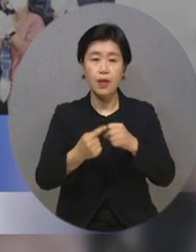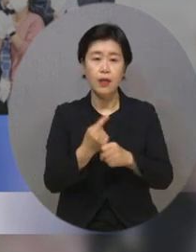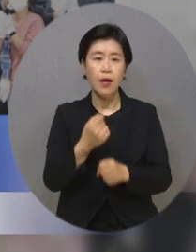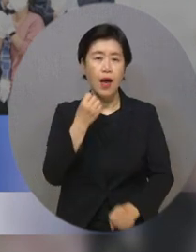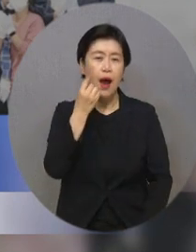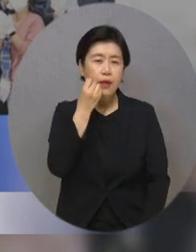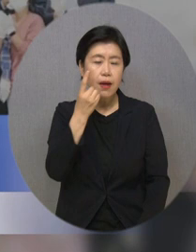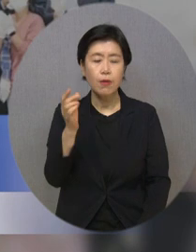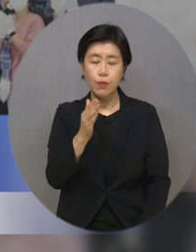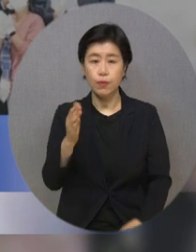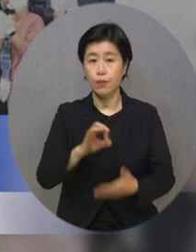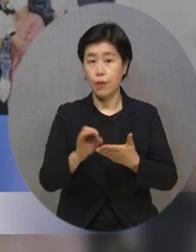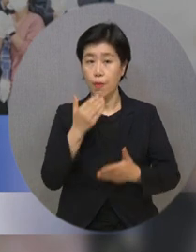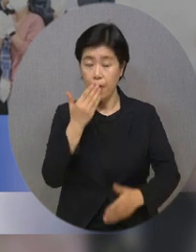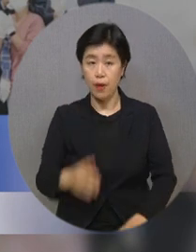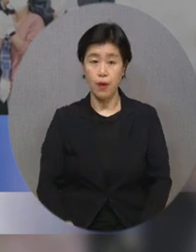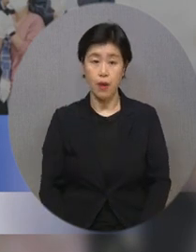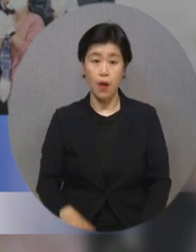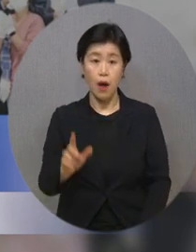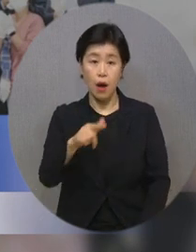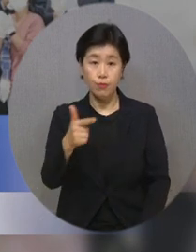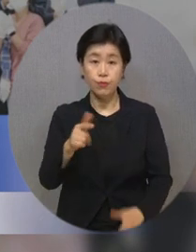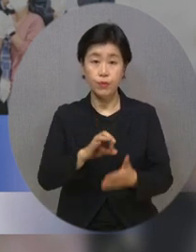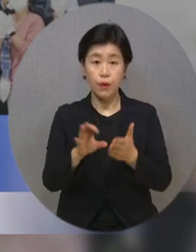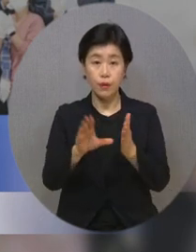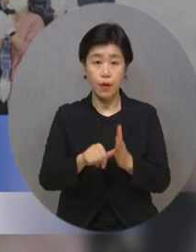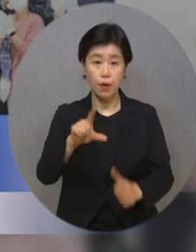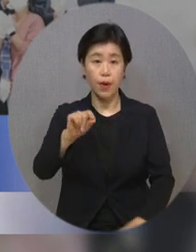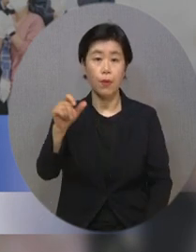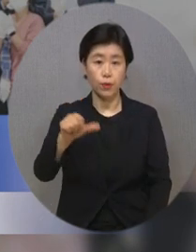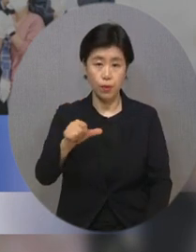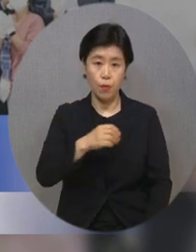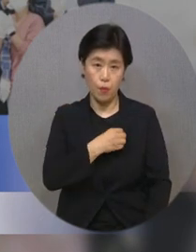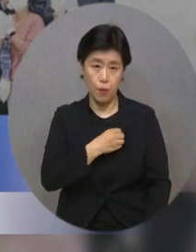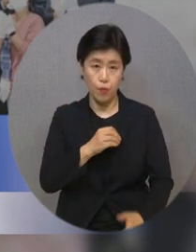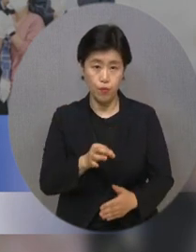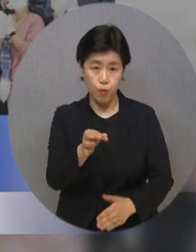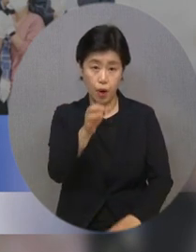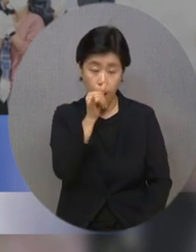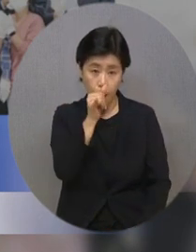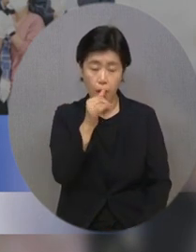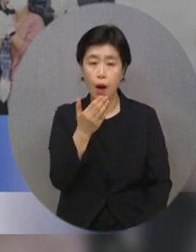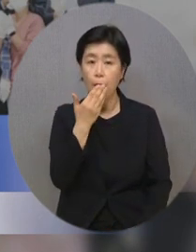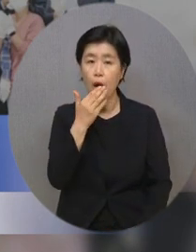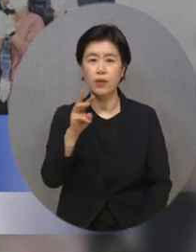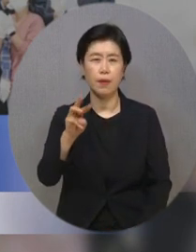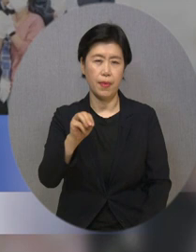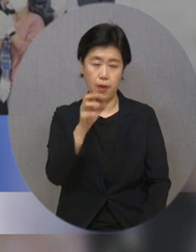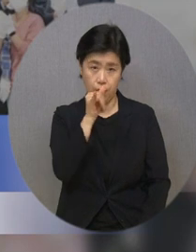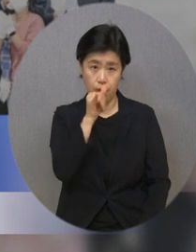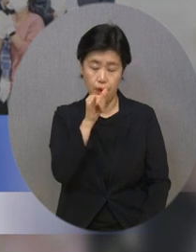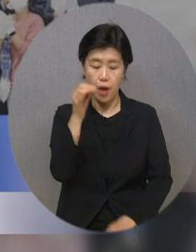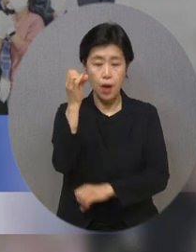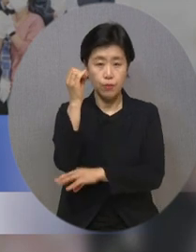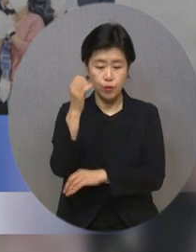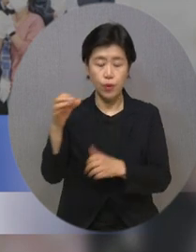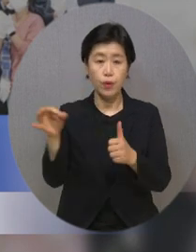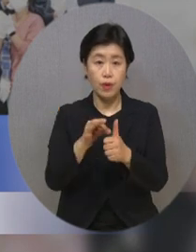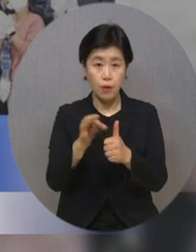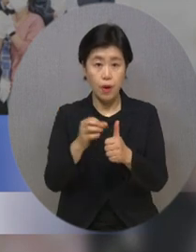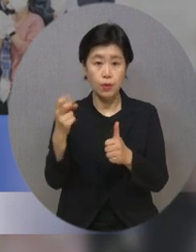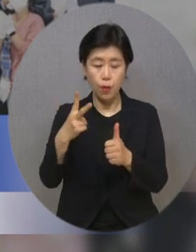1일 이용료는 15,000원 식비는 3만원이며 기초생활수급자와 차상위계층은